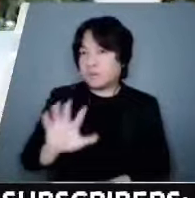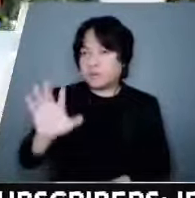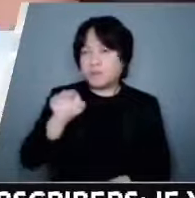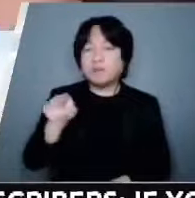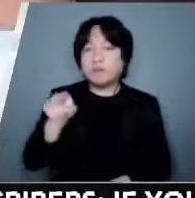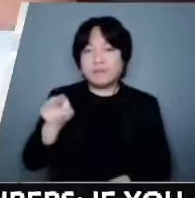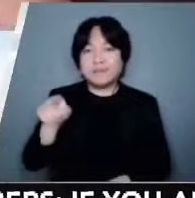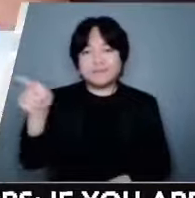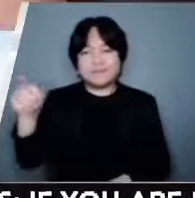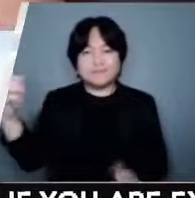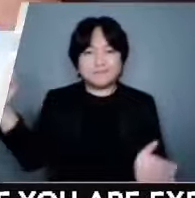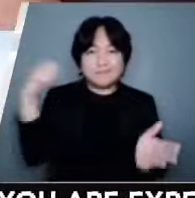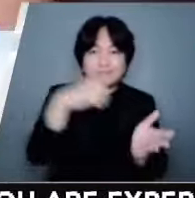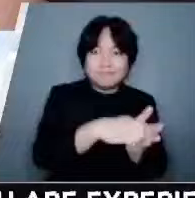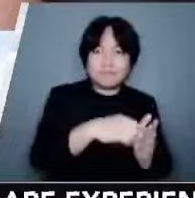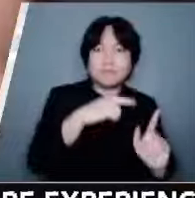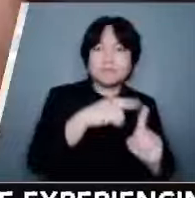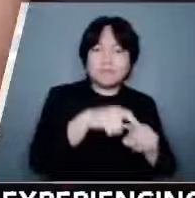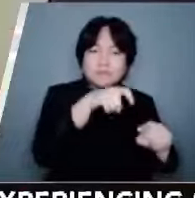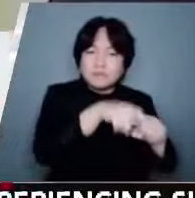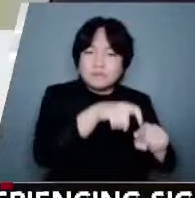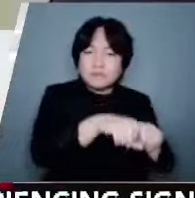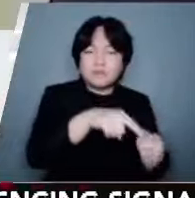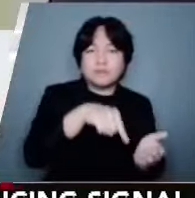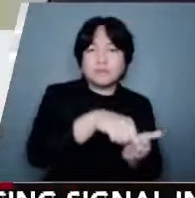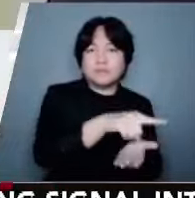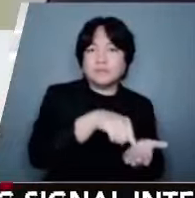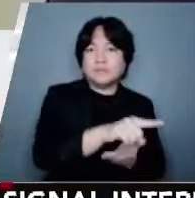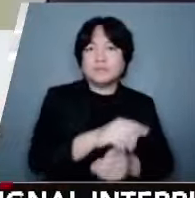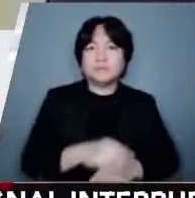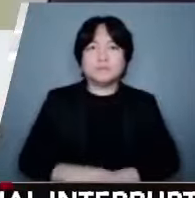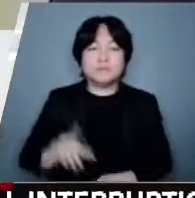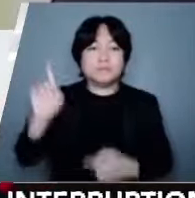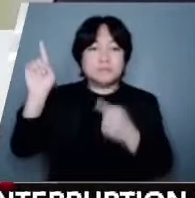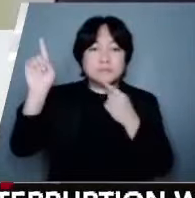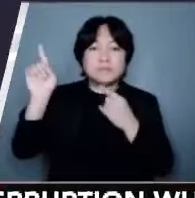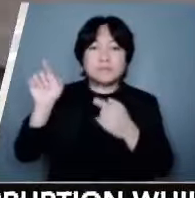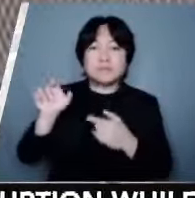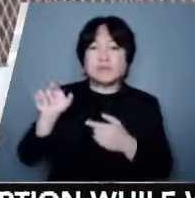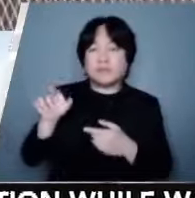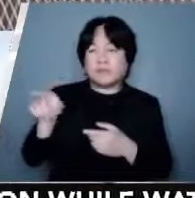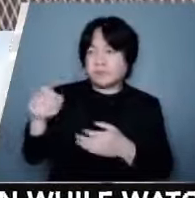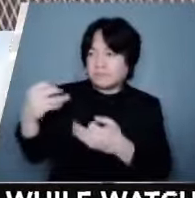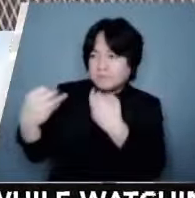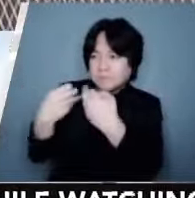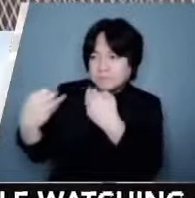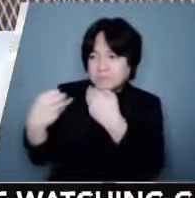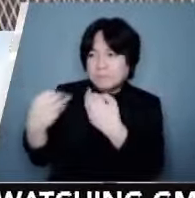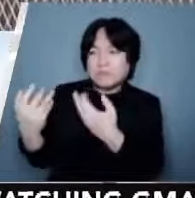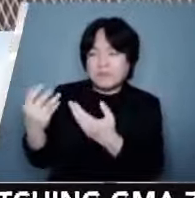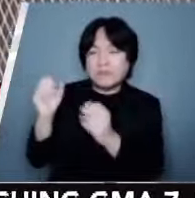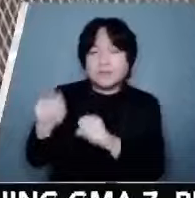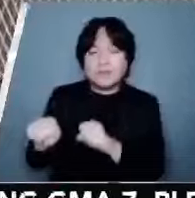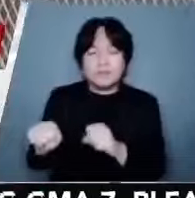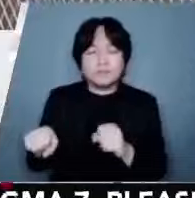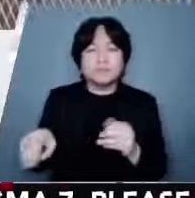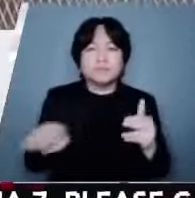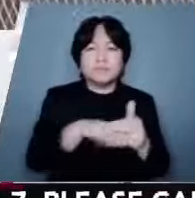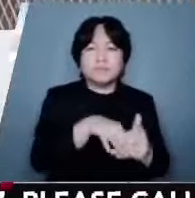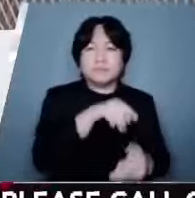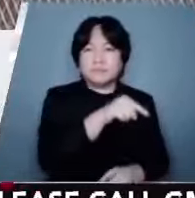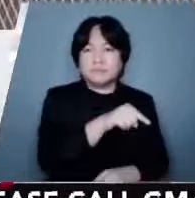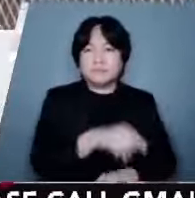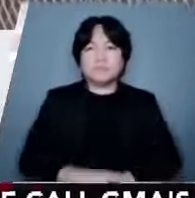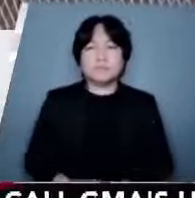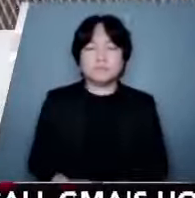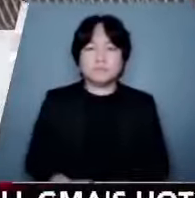facility. Ipapaliwanag natin kung anong nangyari sa kanila. Tutulungan po natin sila makapag-file ng complaint. At para matiyak daw na wala na makakaalis na mga